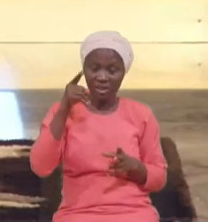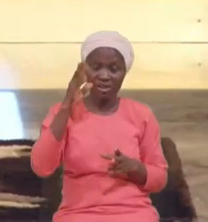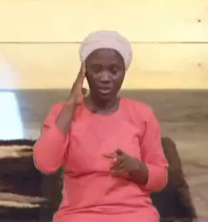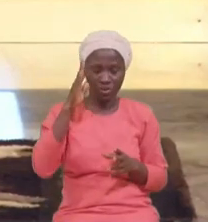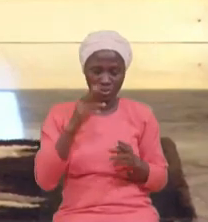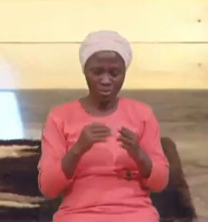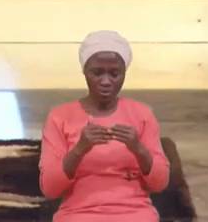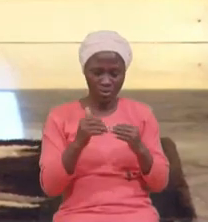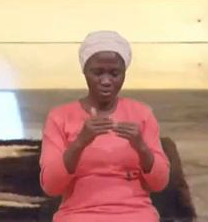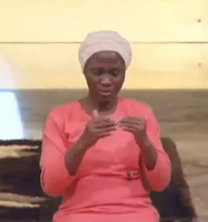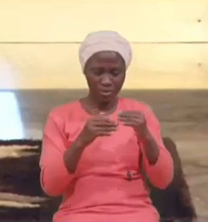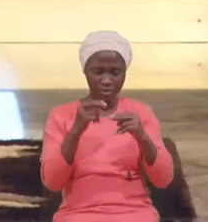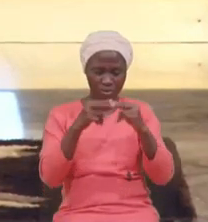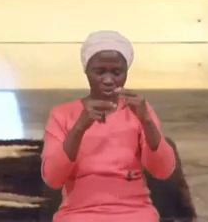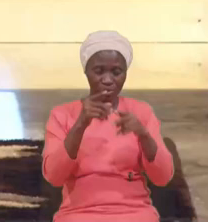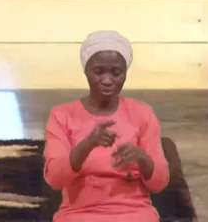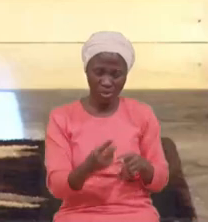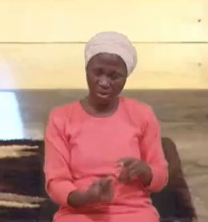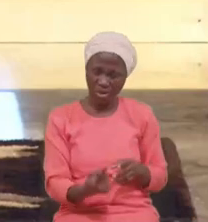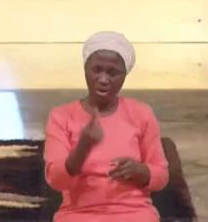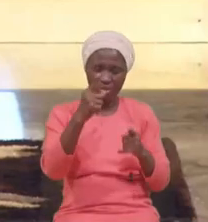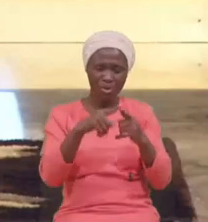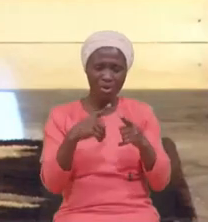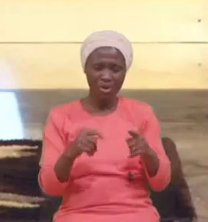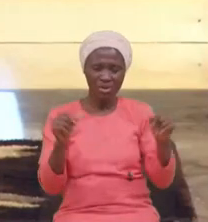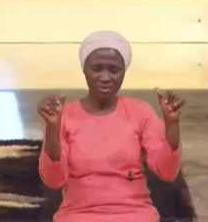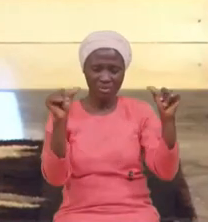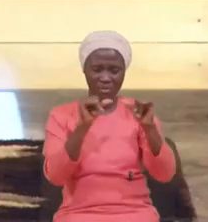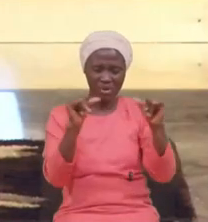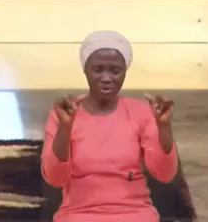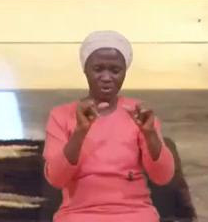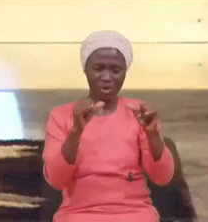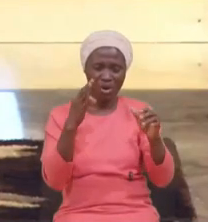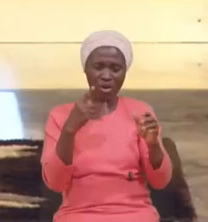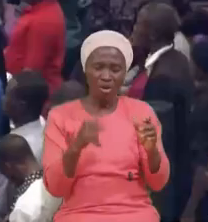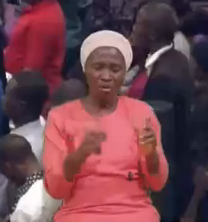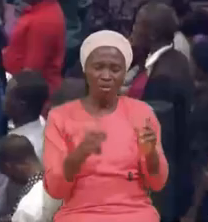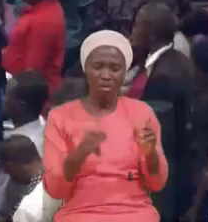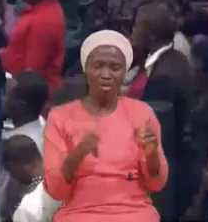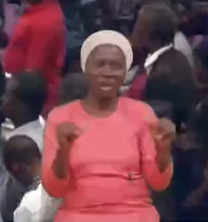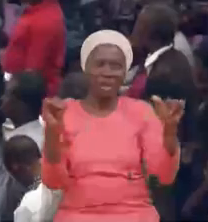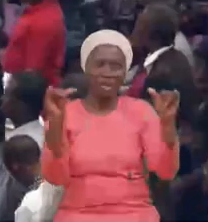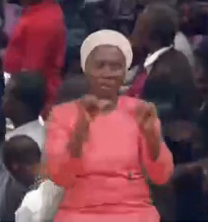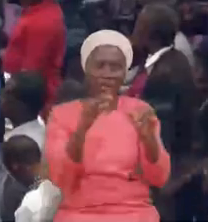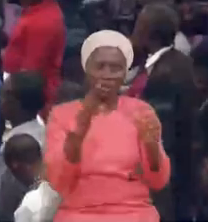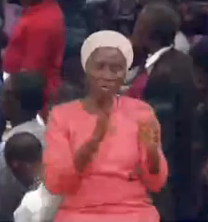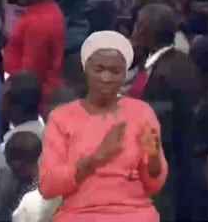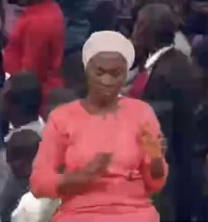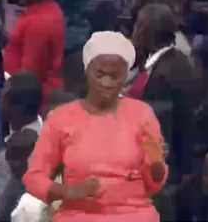Il va vous édifier à la mesure de la stature et de la plénitude de